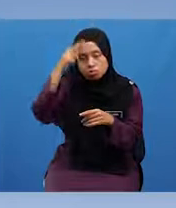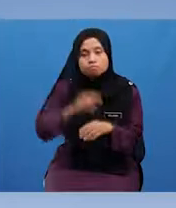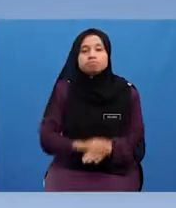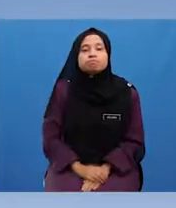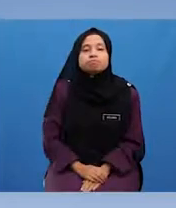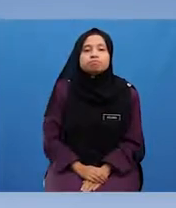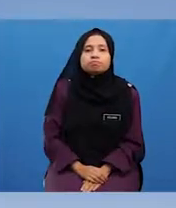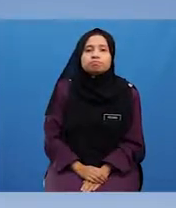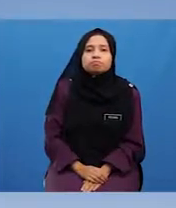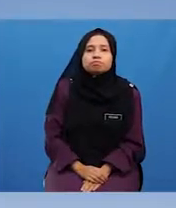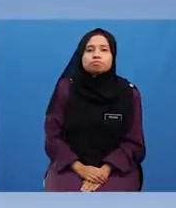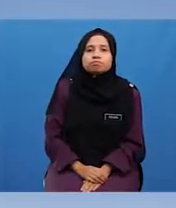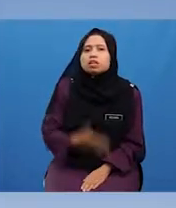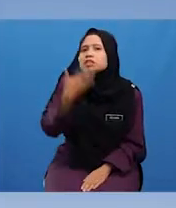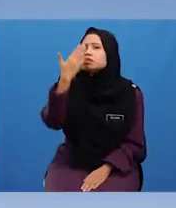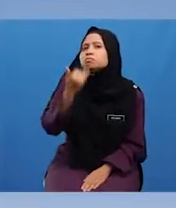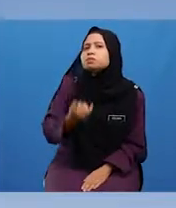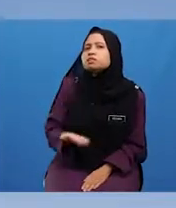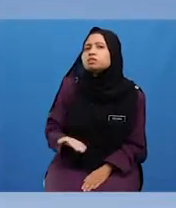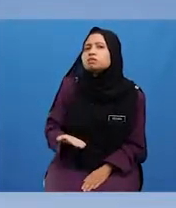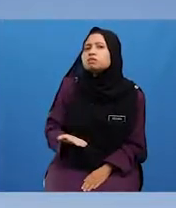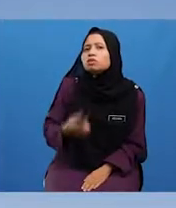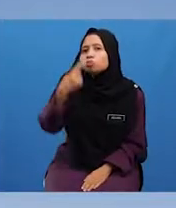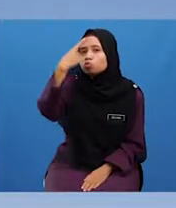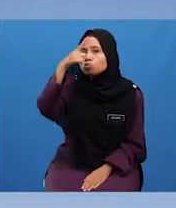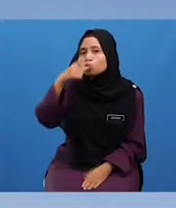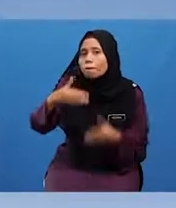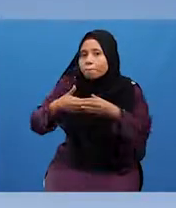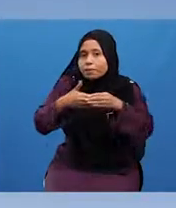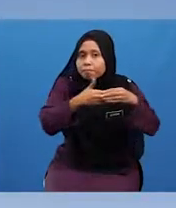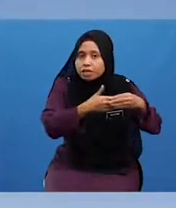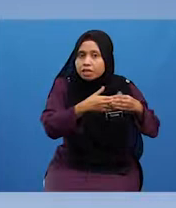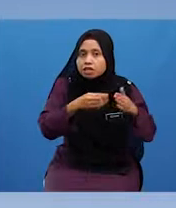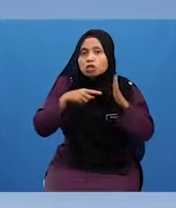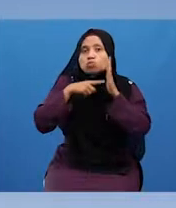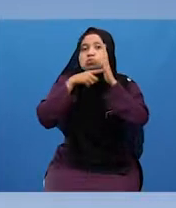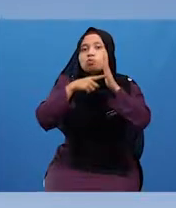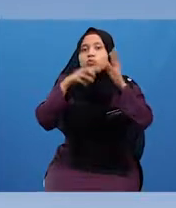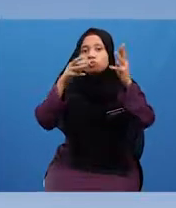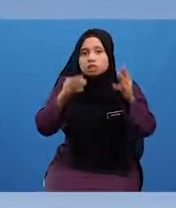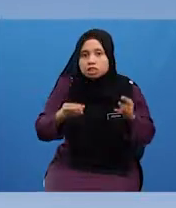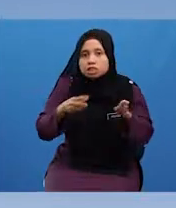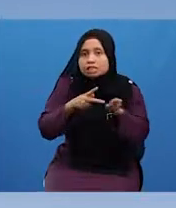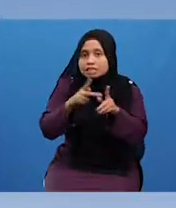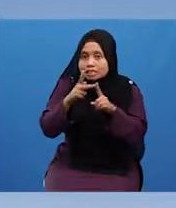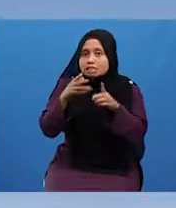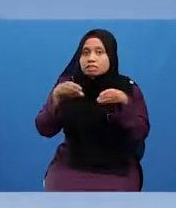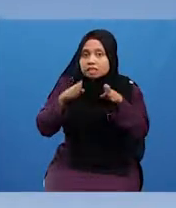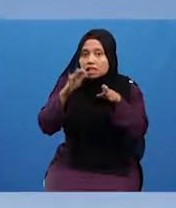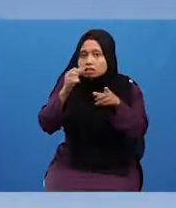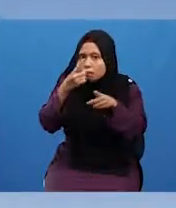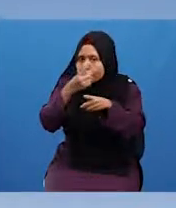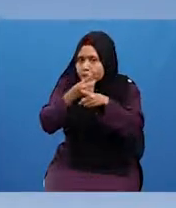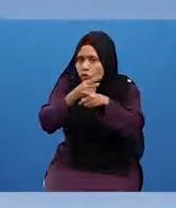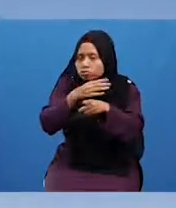Rasul-Rasul. Kenapa? Untuk memimpin dan menunjukkan manusia ke jalan yang